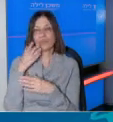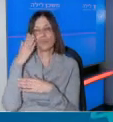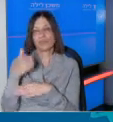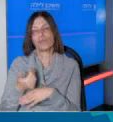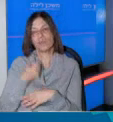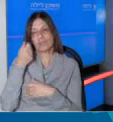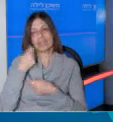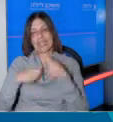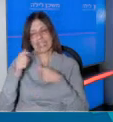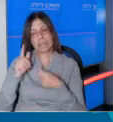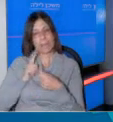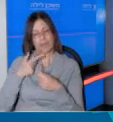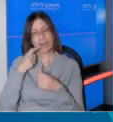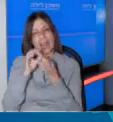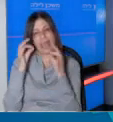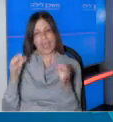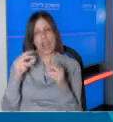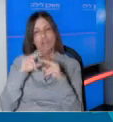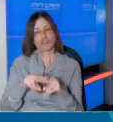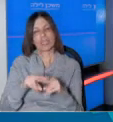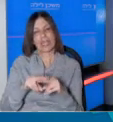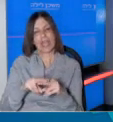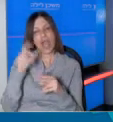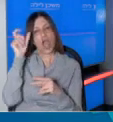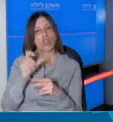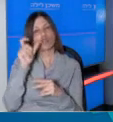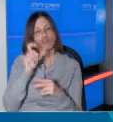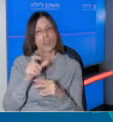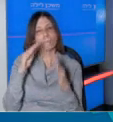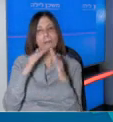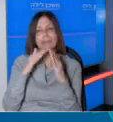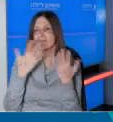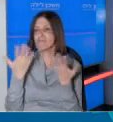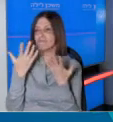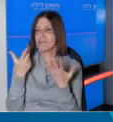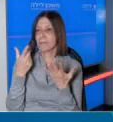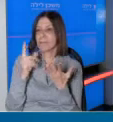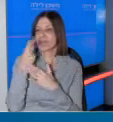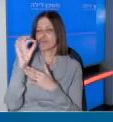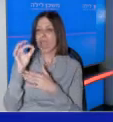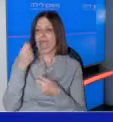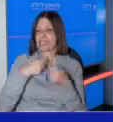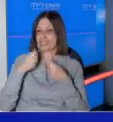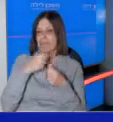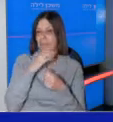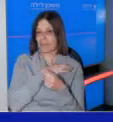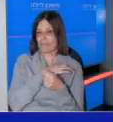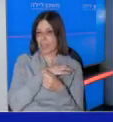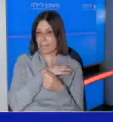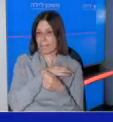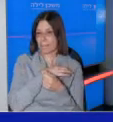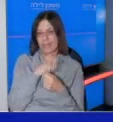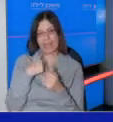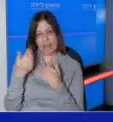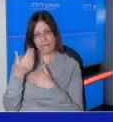עסקים הפרטיים ואומר להם להתחיל להשאיר אנשים בבית, ומה יקרה במקרה שהעסקים נפגעים? תקשיב, אני